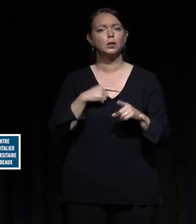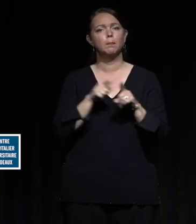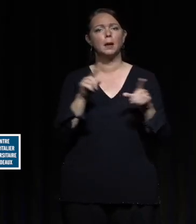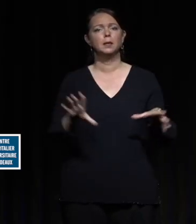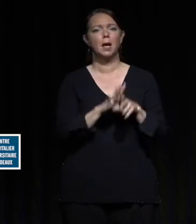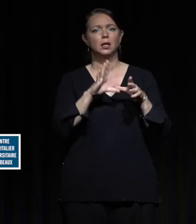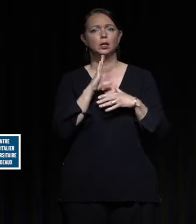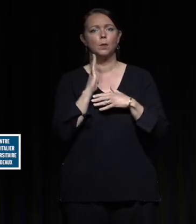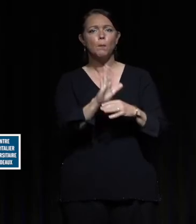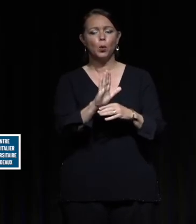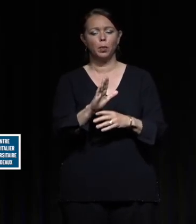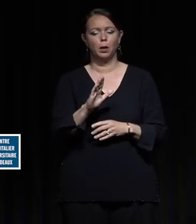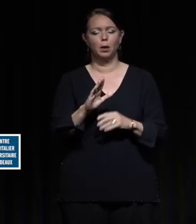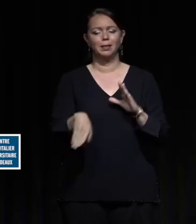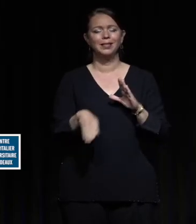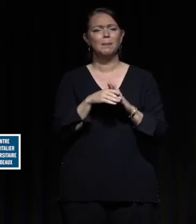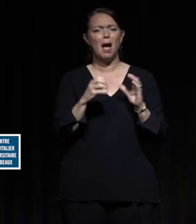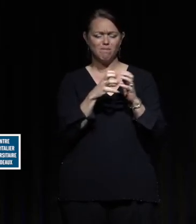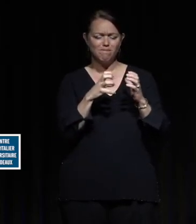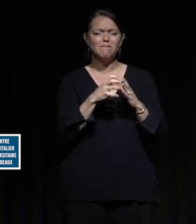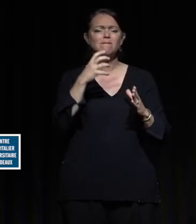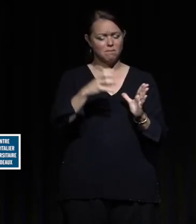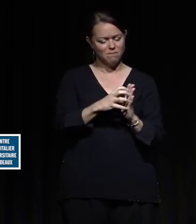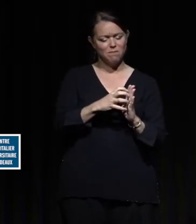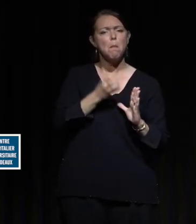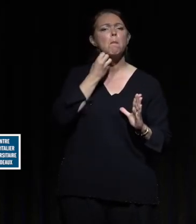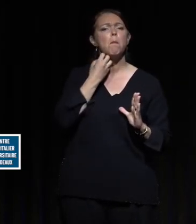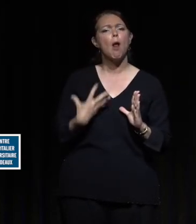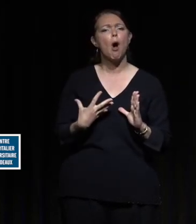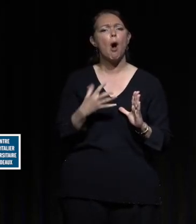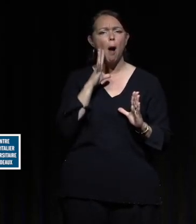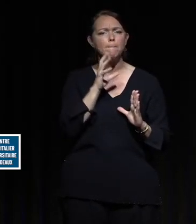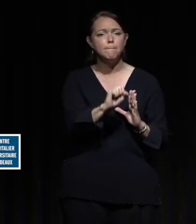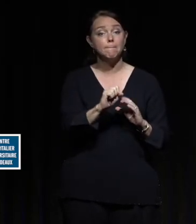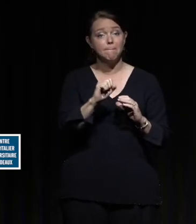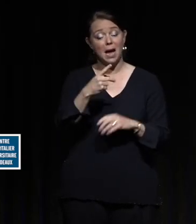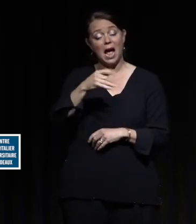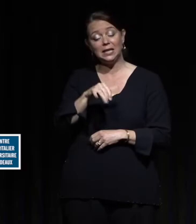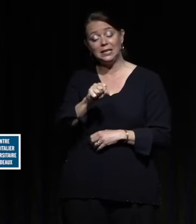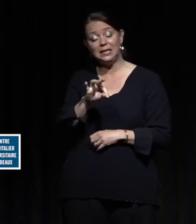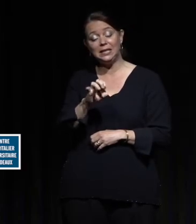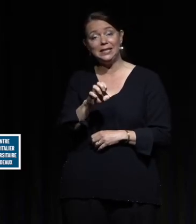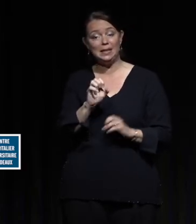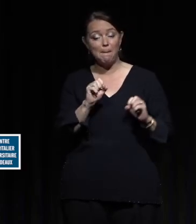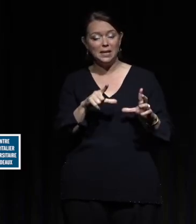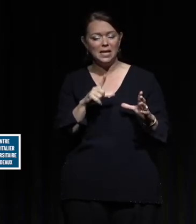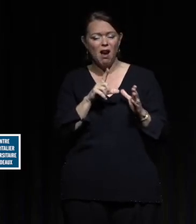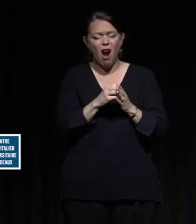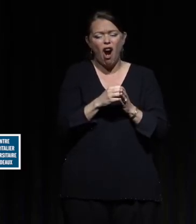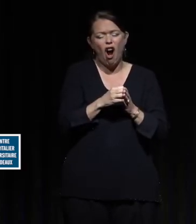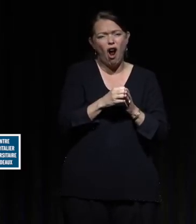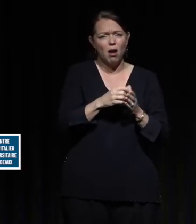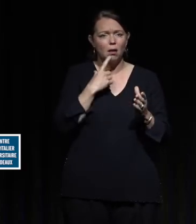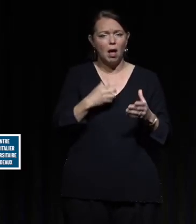images. Vous avez vu au début une masse blanche très importante qui est le kyste d'endométriose. Vous voyez, ça colle. L'intestin, ça c'est le